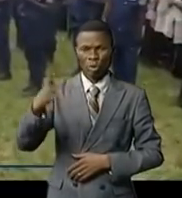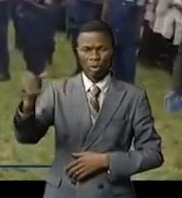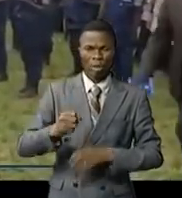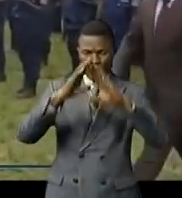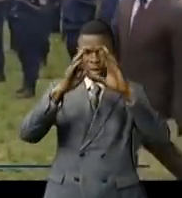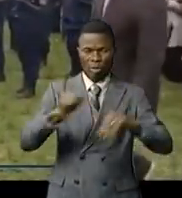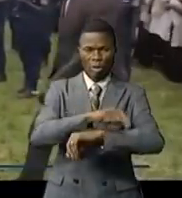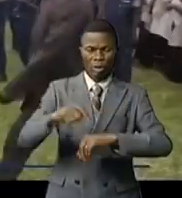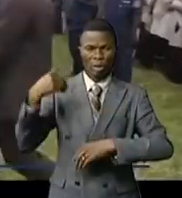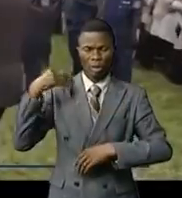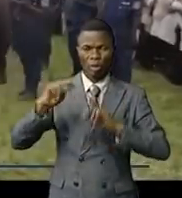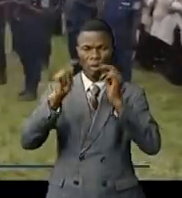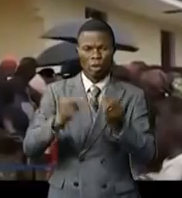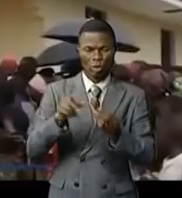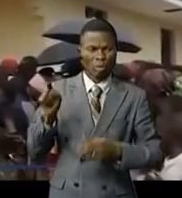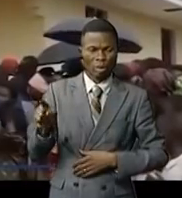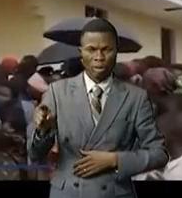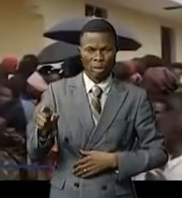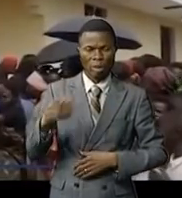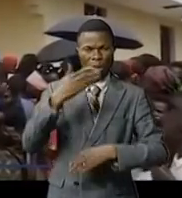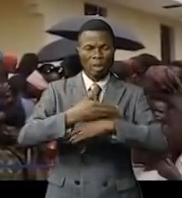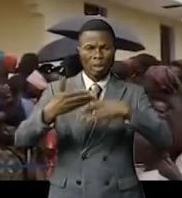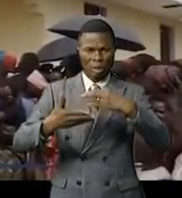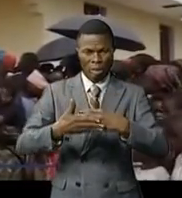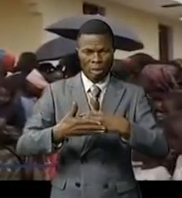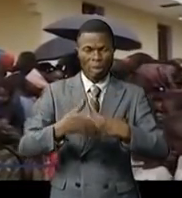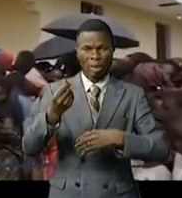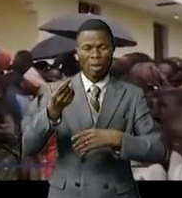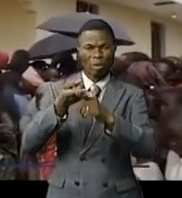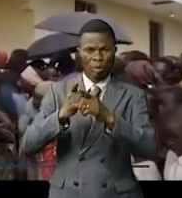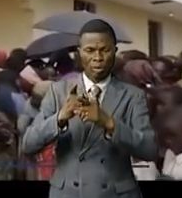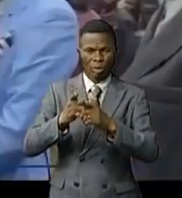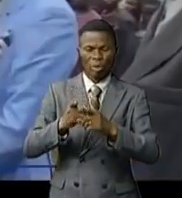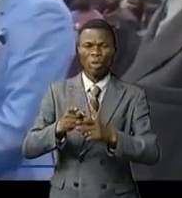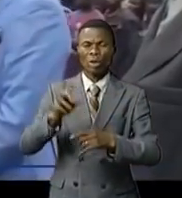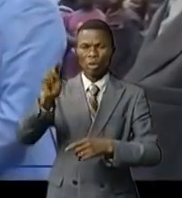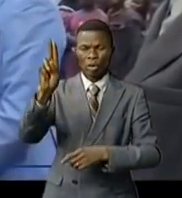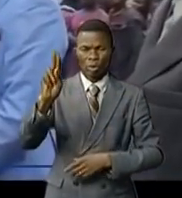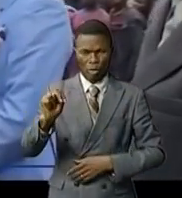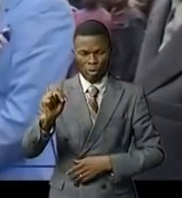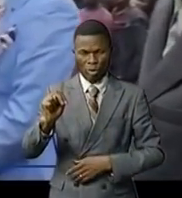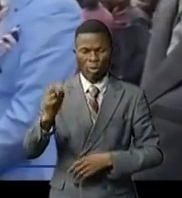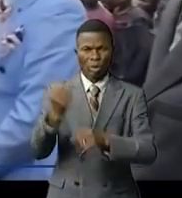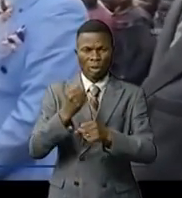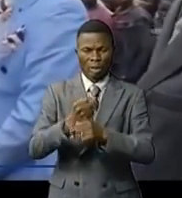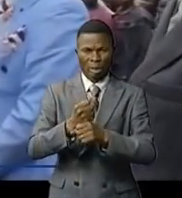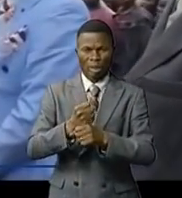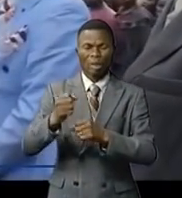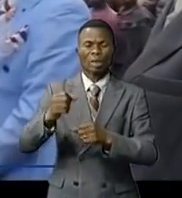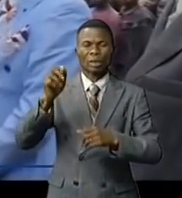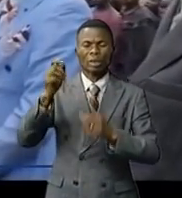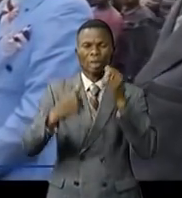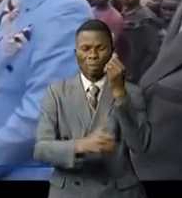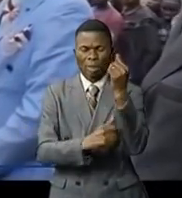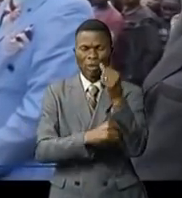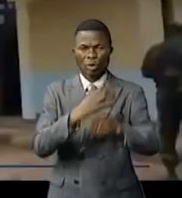bâtiment administratif du groupement Mutanda, construit sur financement de la MONUSCO dans sa section des affaires civiles. Ces